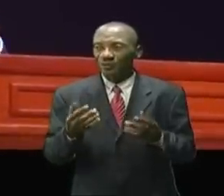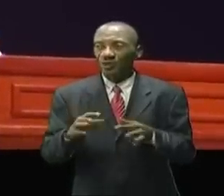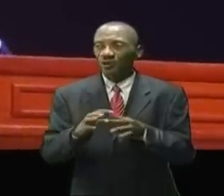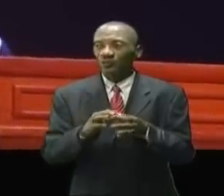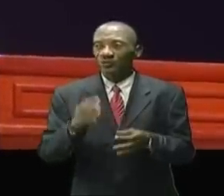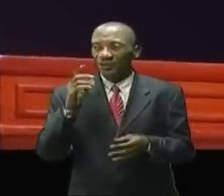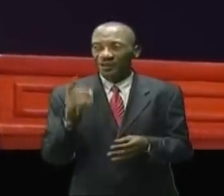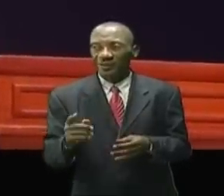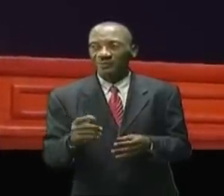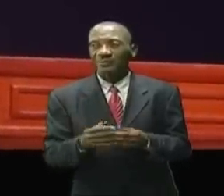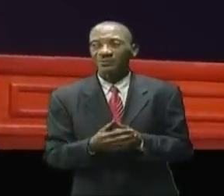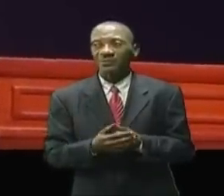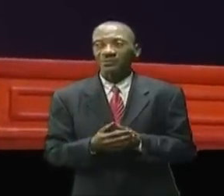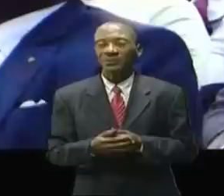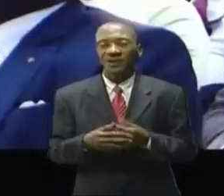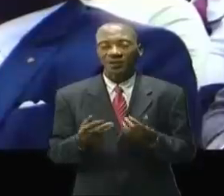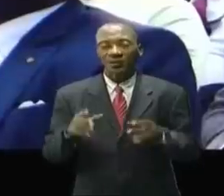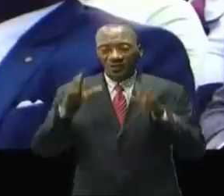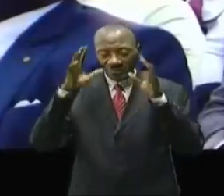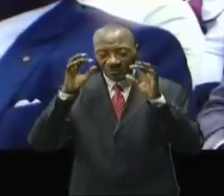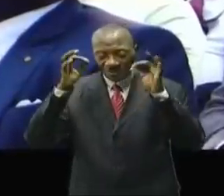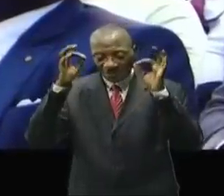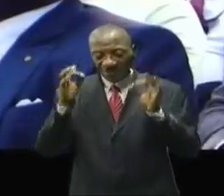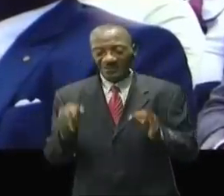Et moi, je tiens à cette unité.